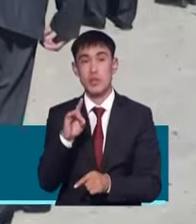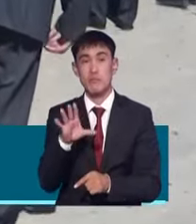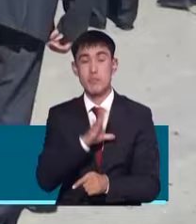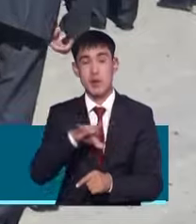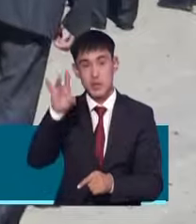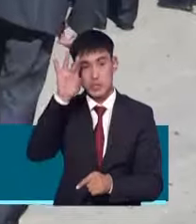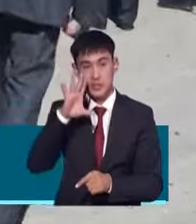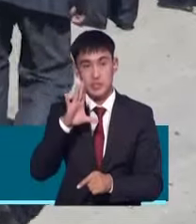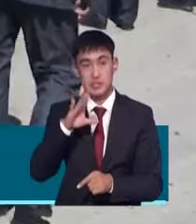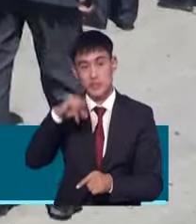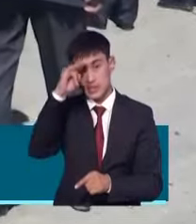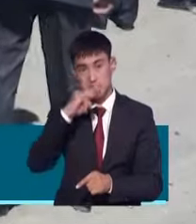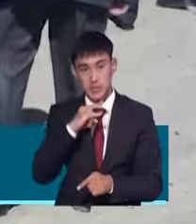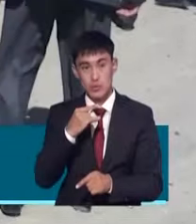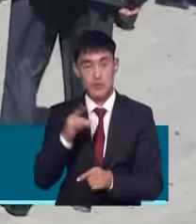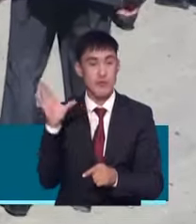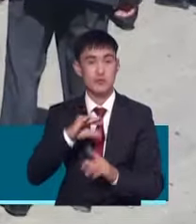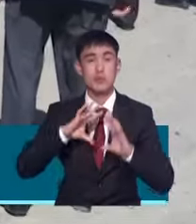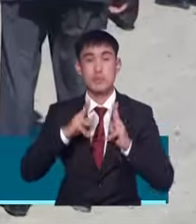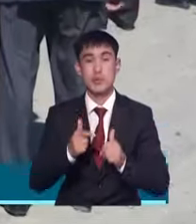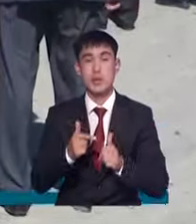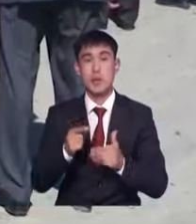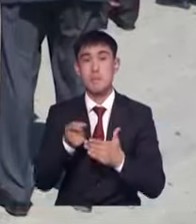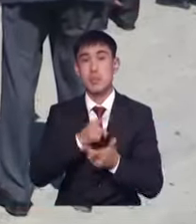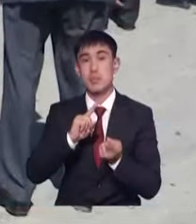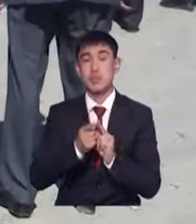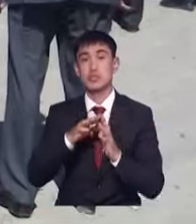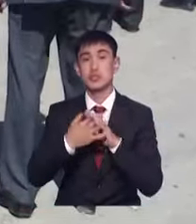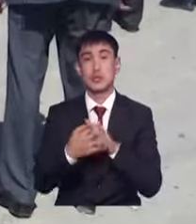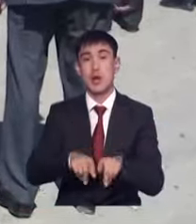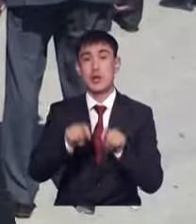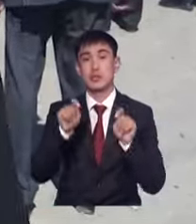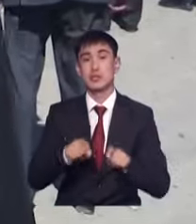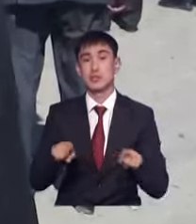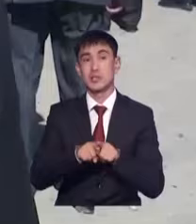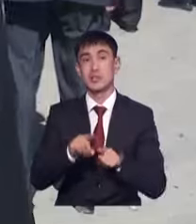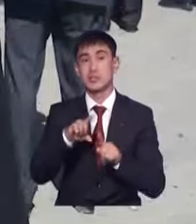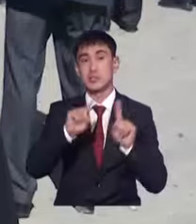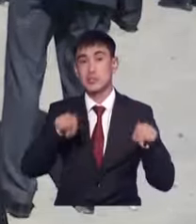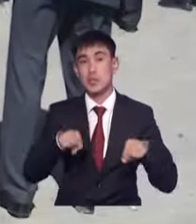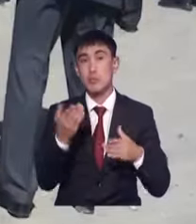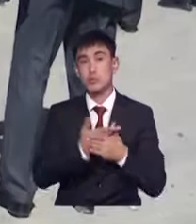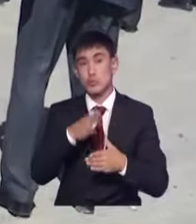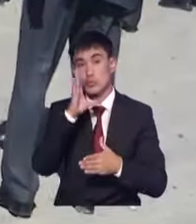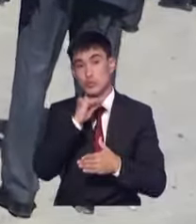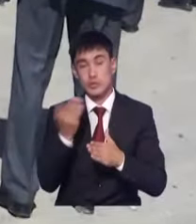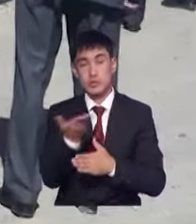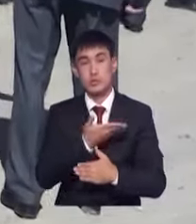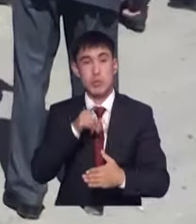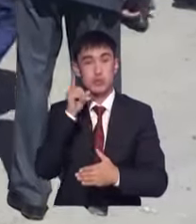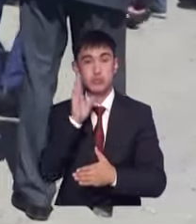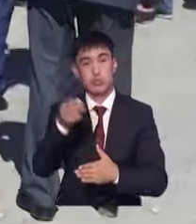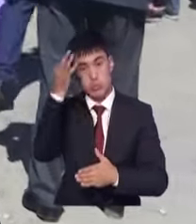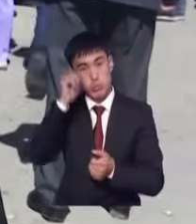были известны не только в Казахстане, но и во всем мире. Переименование сел и открытие таких стел способствуют тому, что наша молодежь